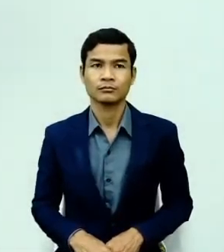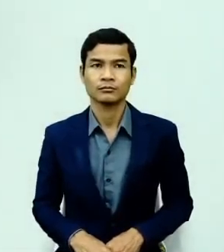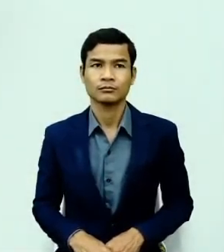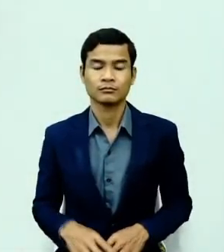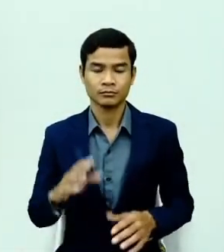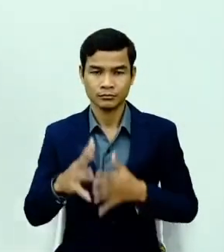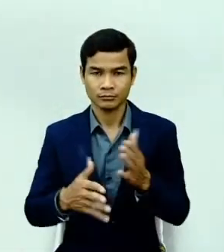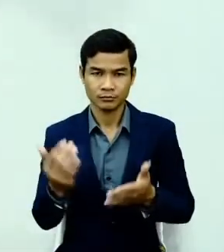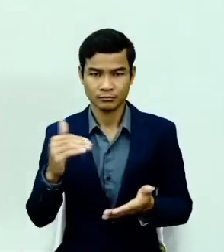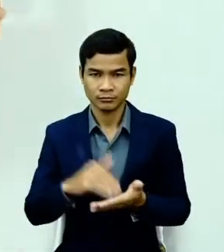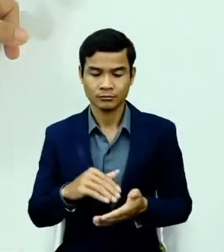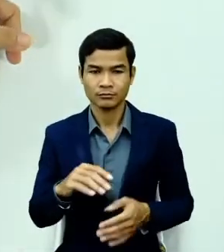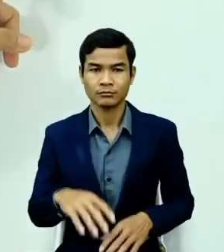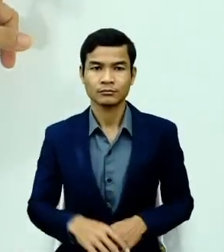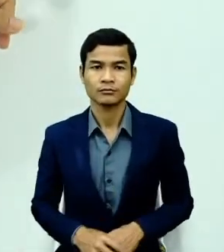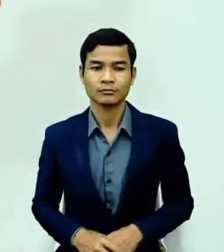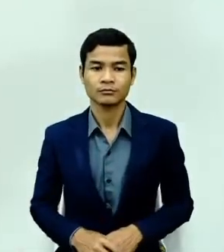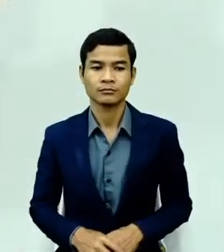អានម្ដងទៀត